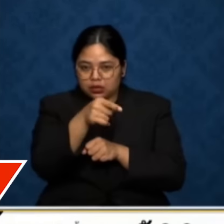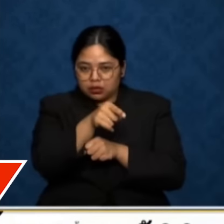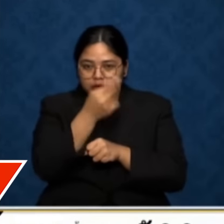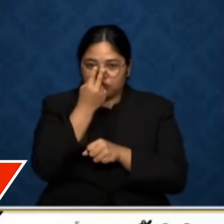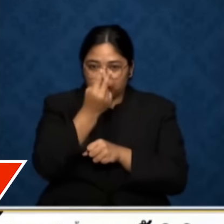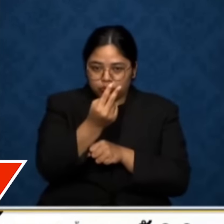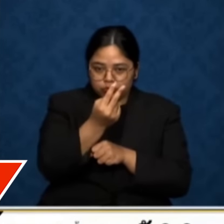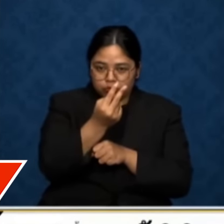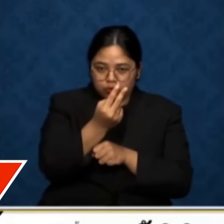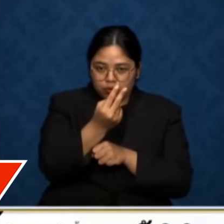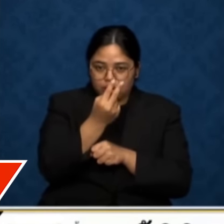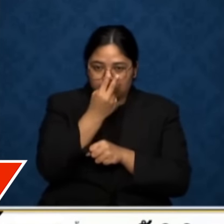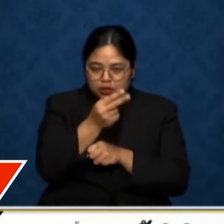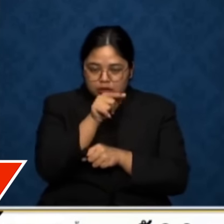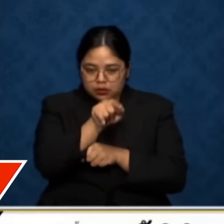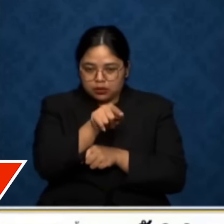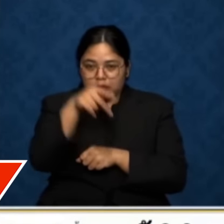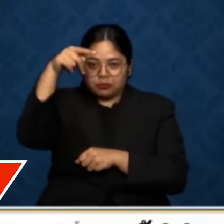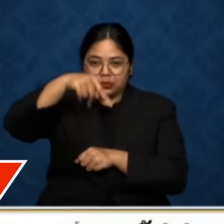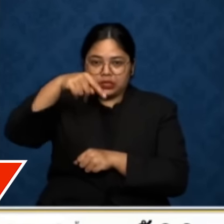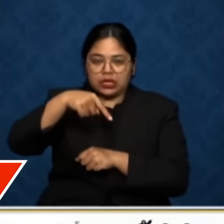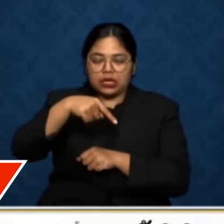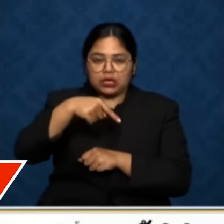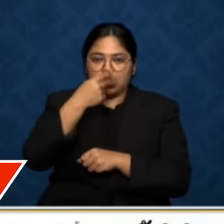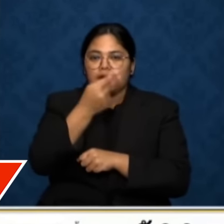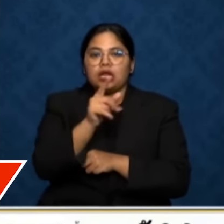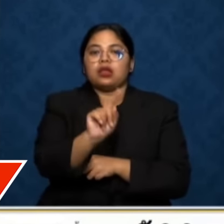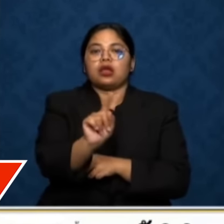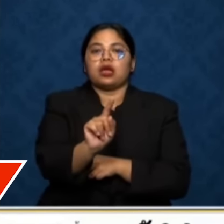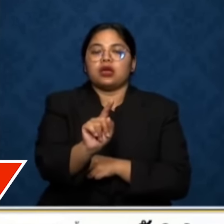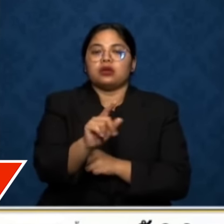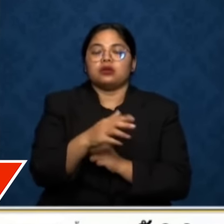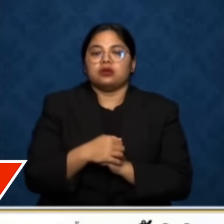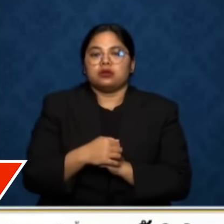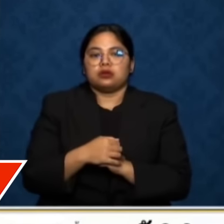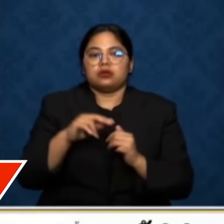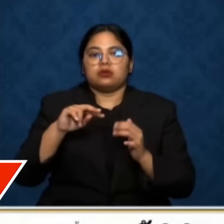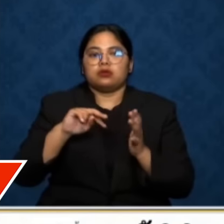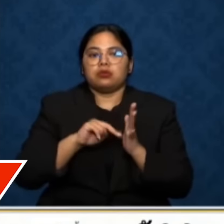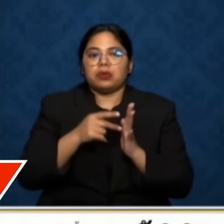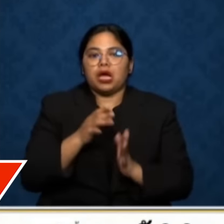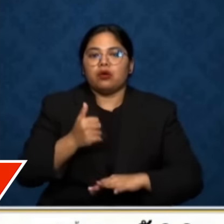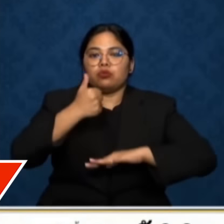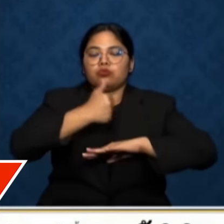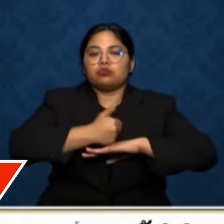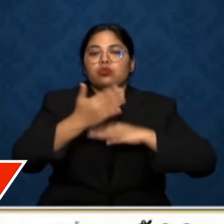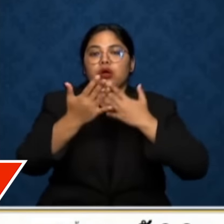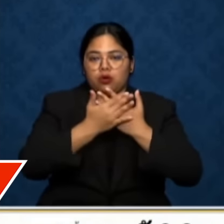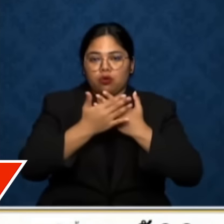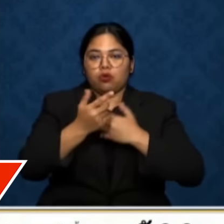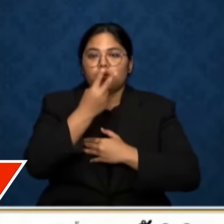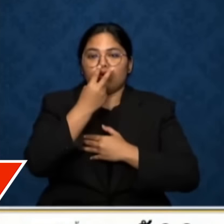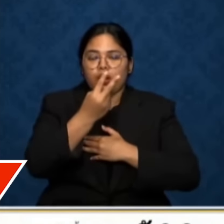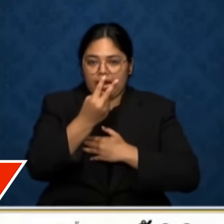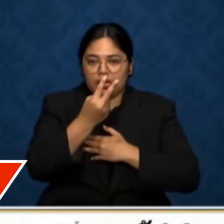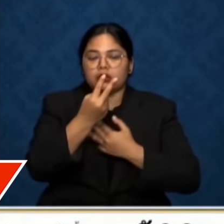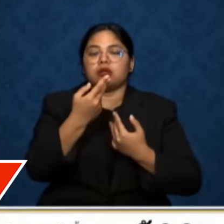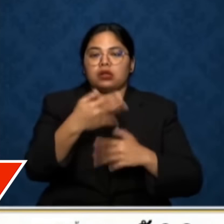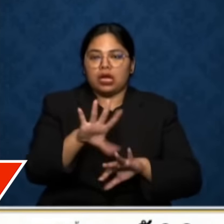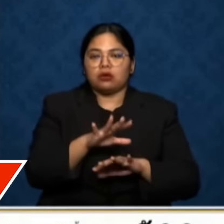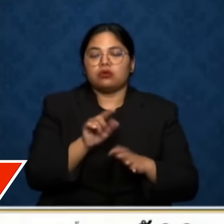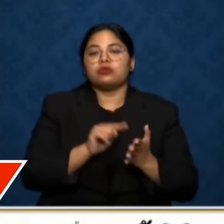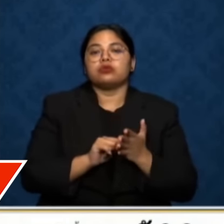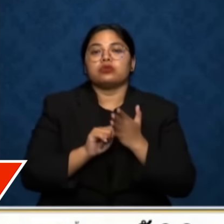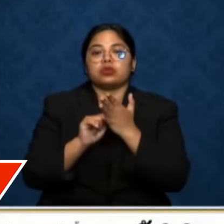บดีจะเห็นน่ะว่าเห็นว่ามีเหตุพิเศษจะเห็นยังไงอ่ะนะครับแต่ว่าถ้าท่านอธิบดีเห็นเสร็จปุ๊บเสนอใครครับเส